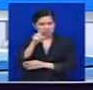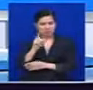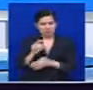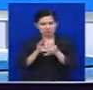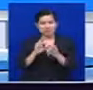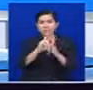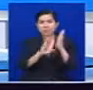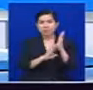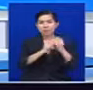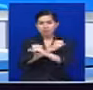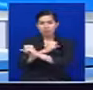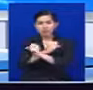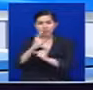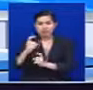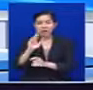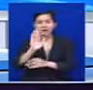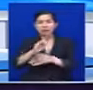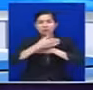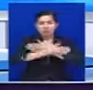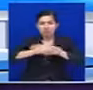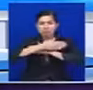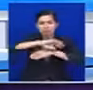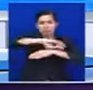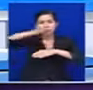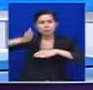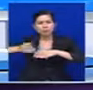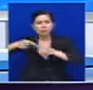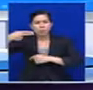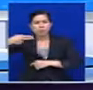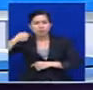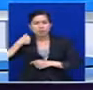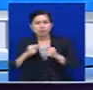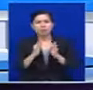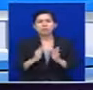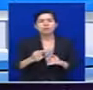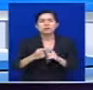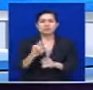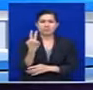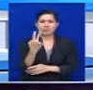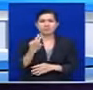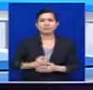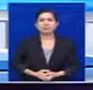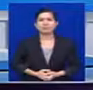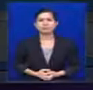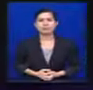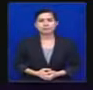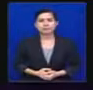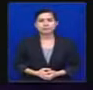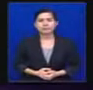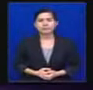ความปลอดภัยที่สถานีรถไฟหัวลำโพงหลังจากที่เกิดเหตุระเบิดทำให้มีผู้บาดเจ็บ2คนค่ะ